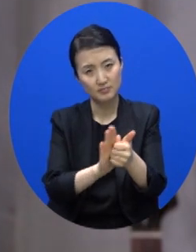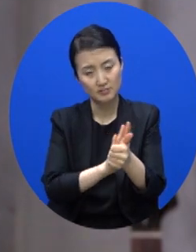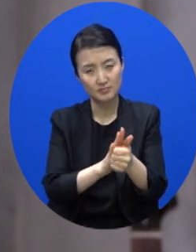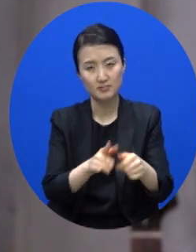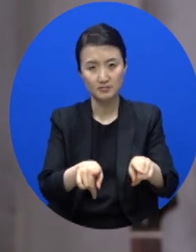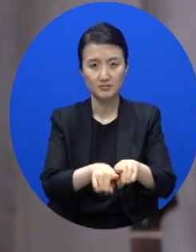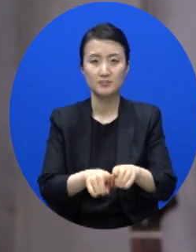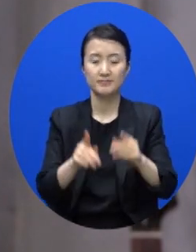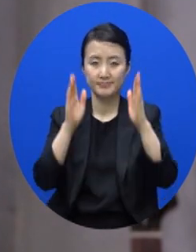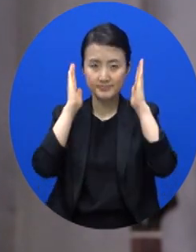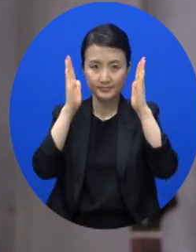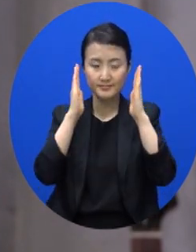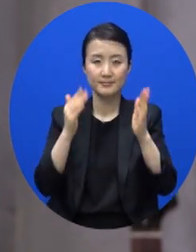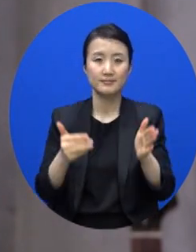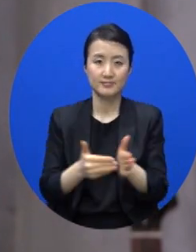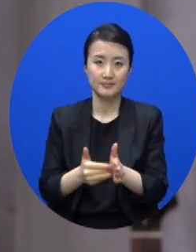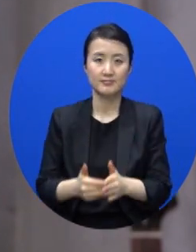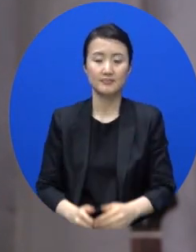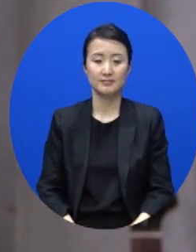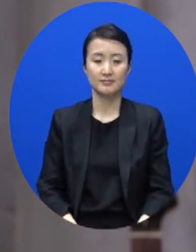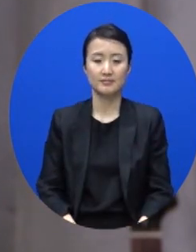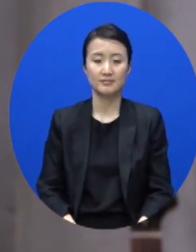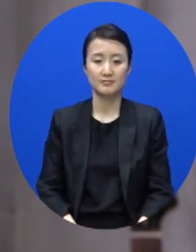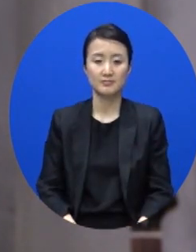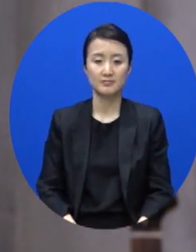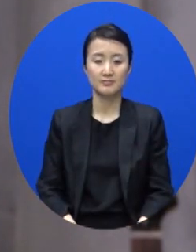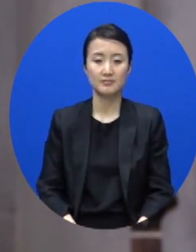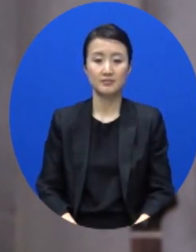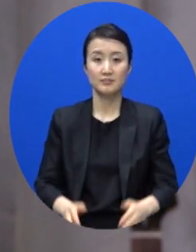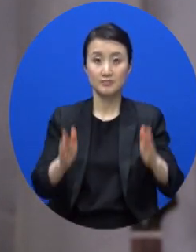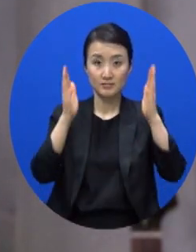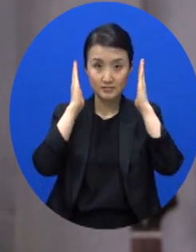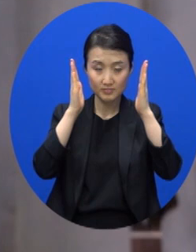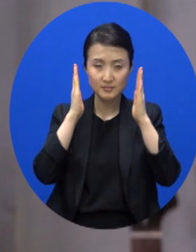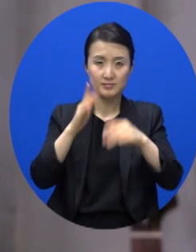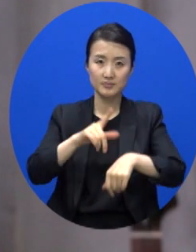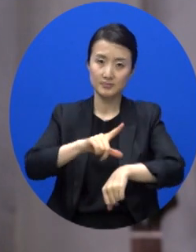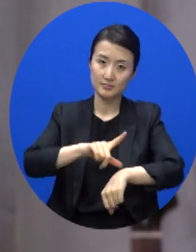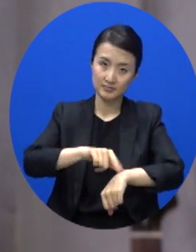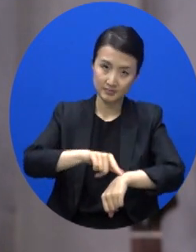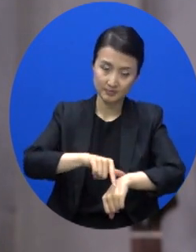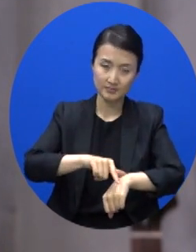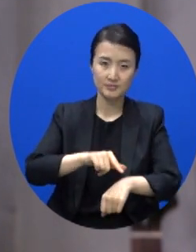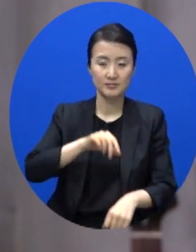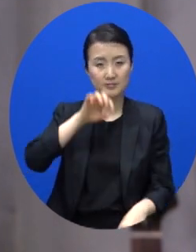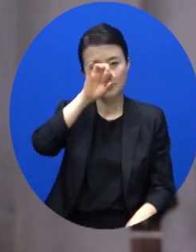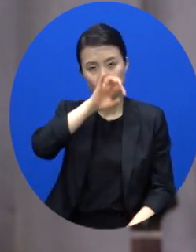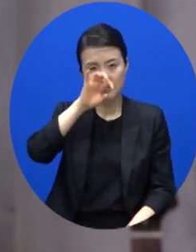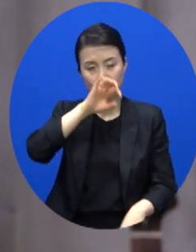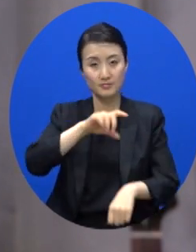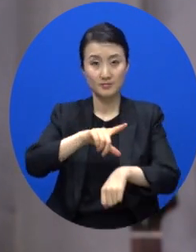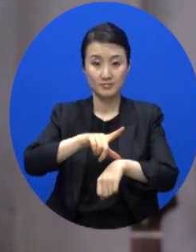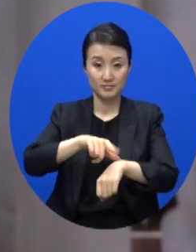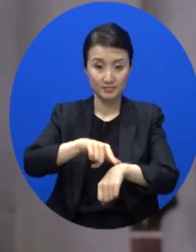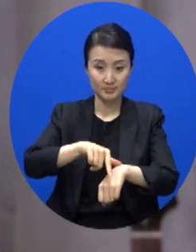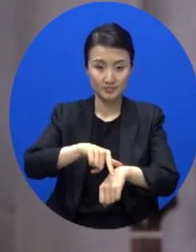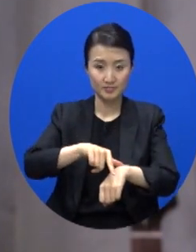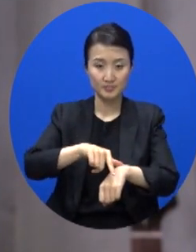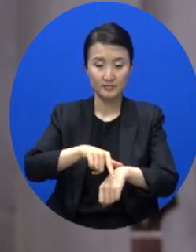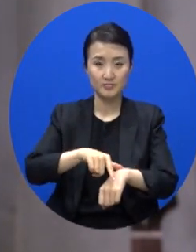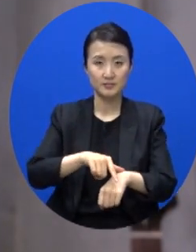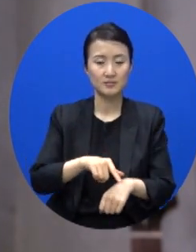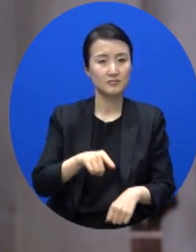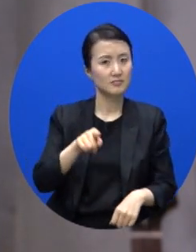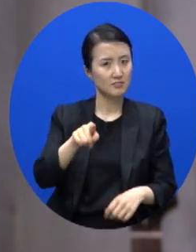공부를 계속하였죠. 그래서 공부하는 시간과 연습하는 시간을